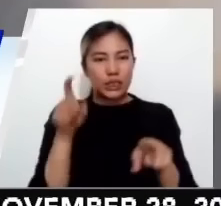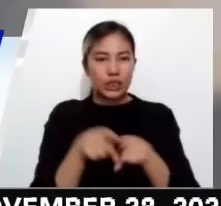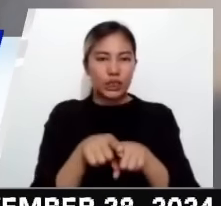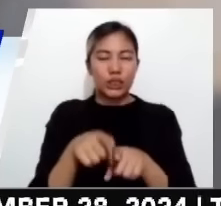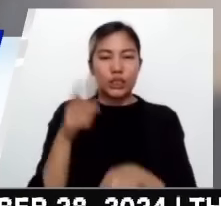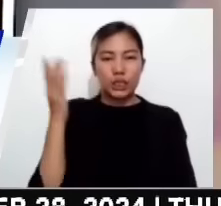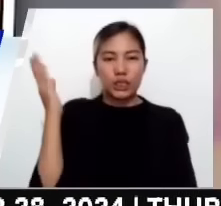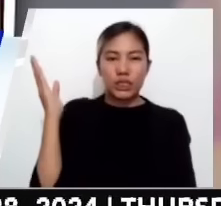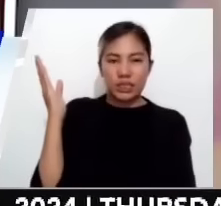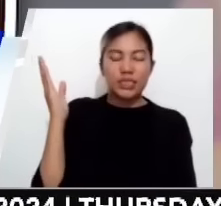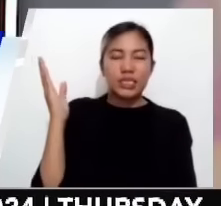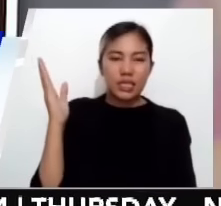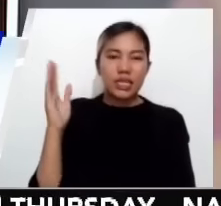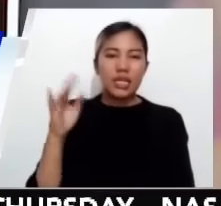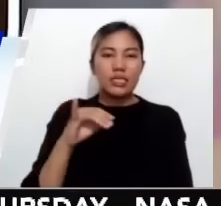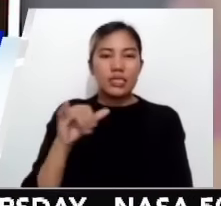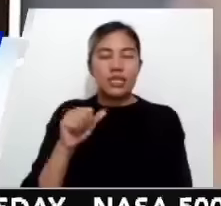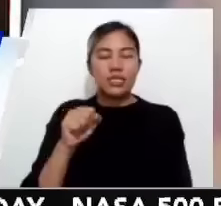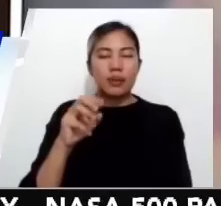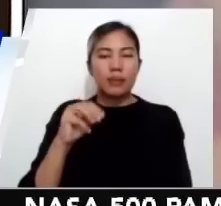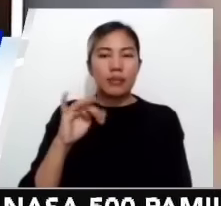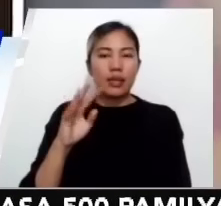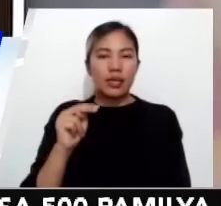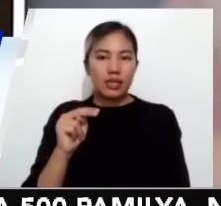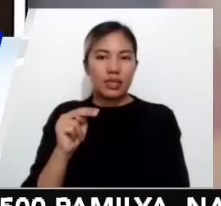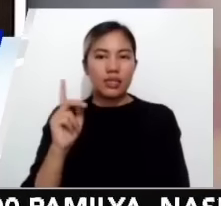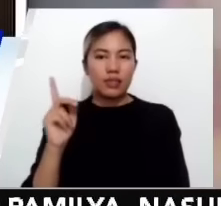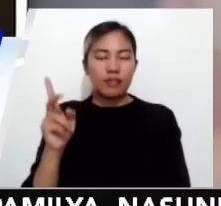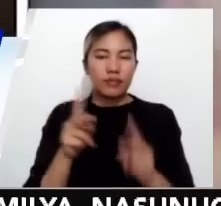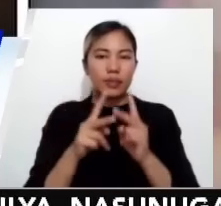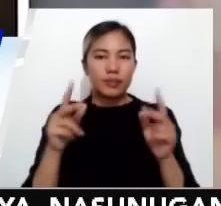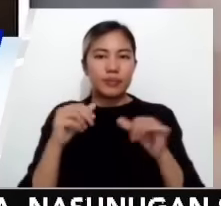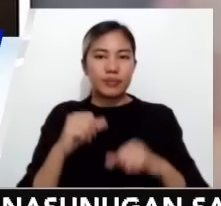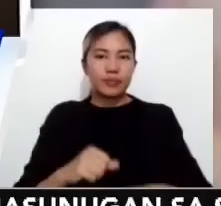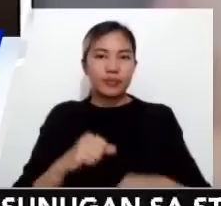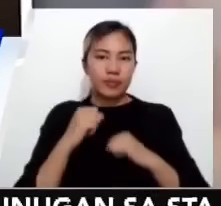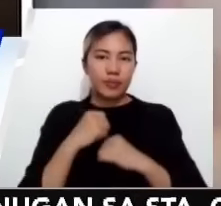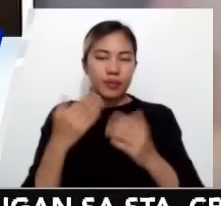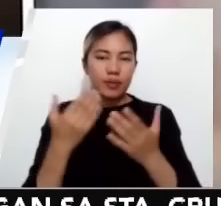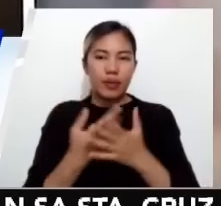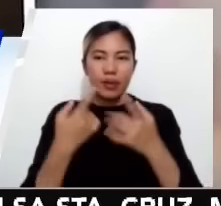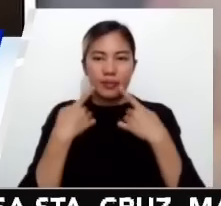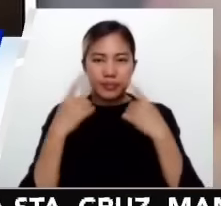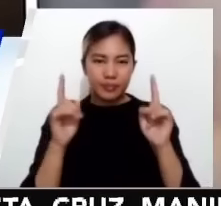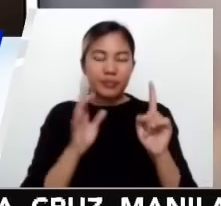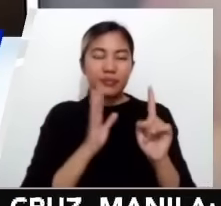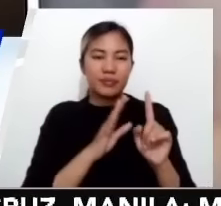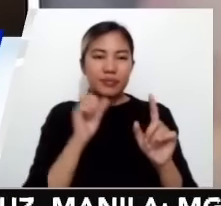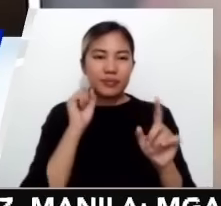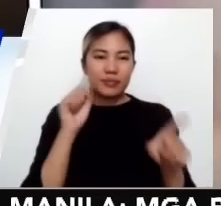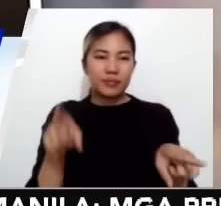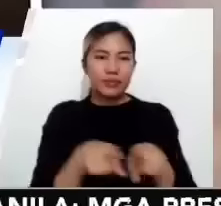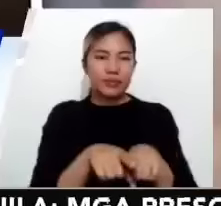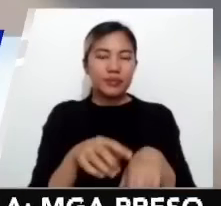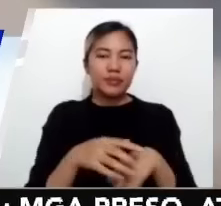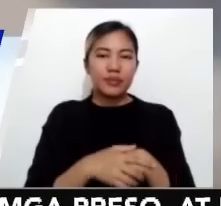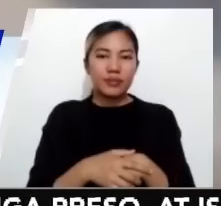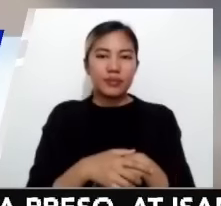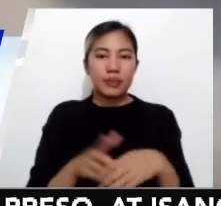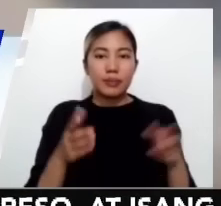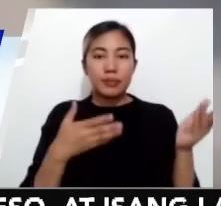star, Jasmine Curtis Smith, na very proud sa latest achievement ng kanyang ate. Dadalhin ang wax figure ni Anne